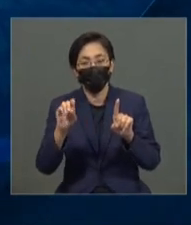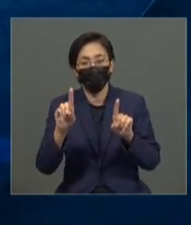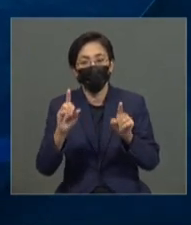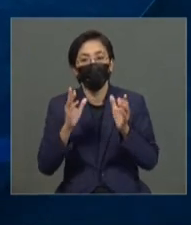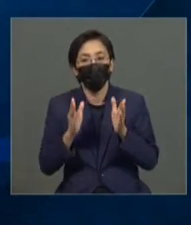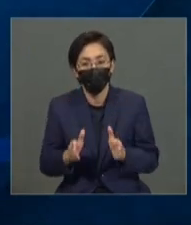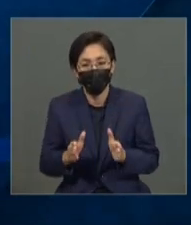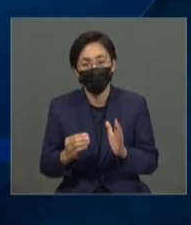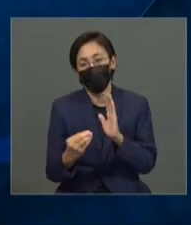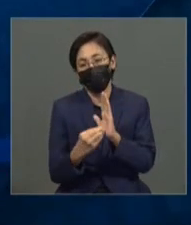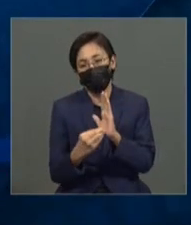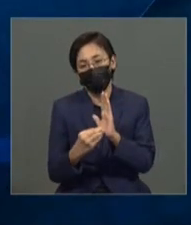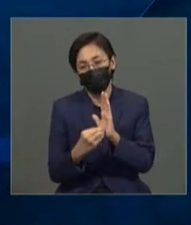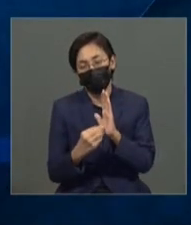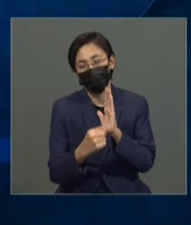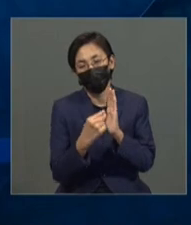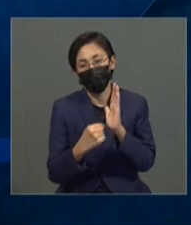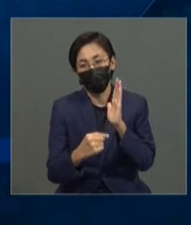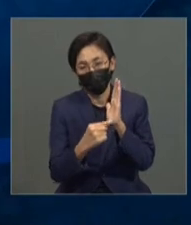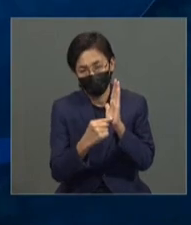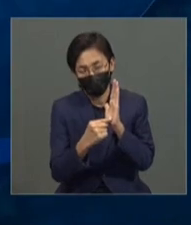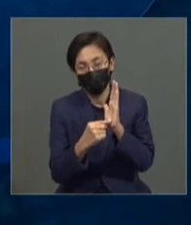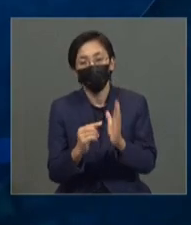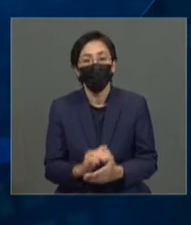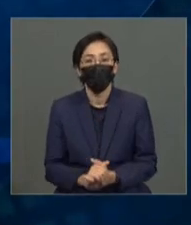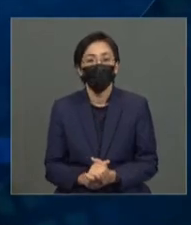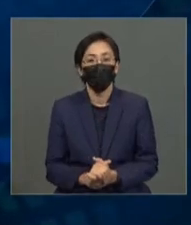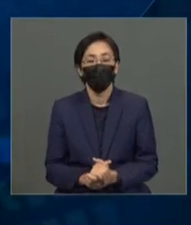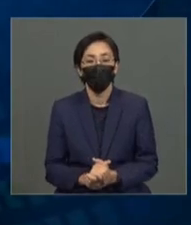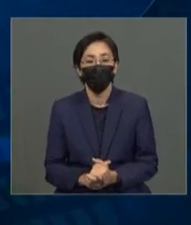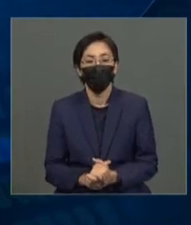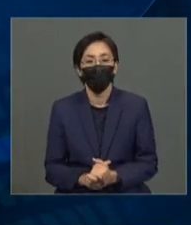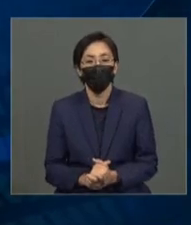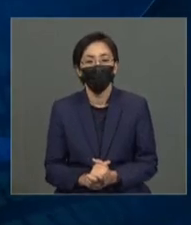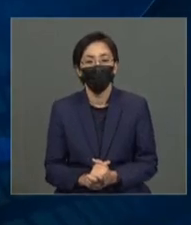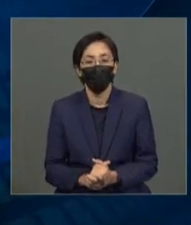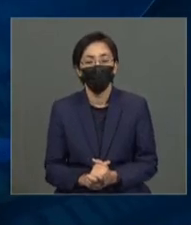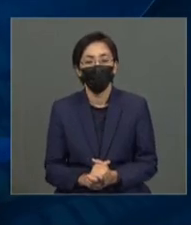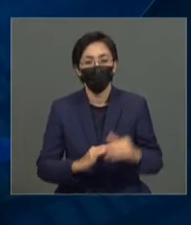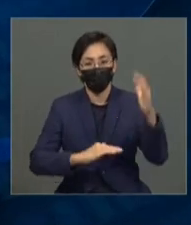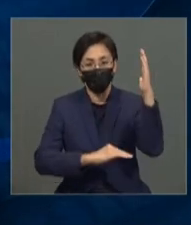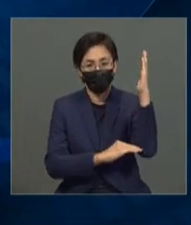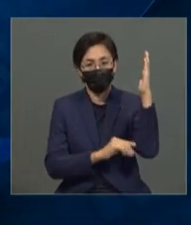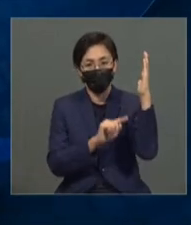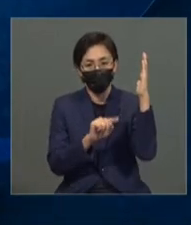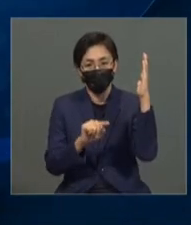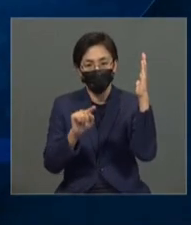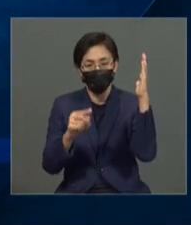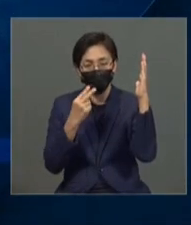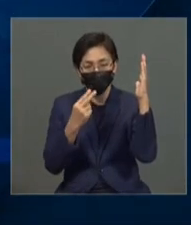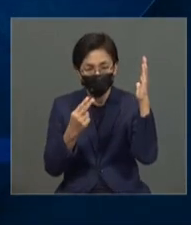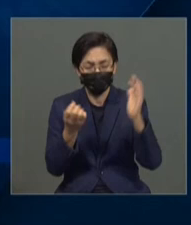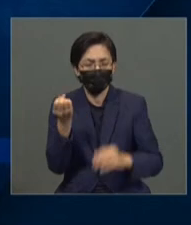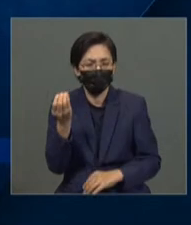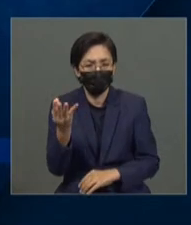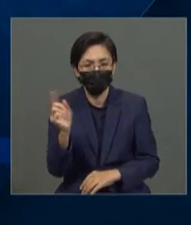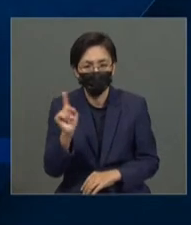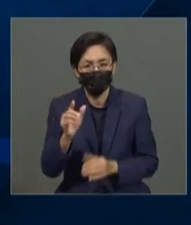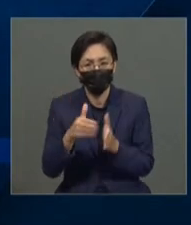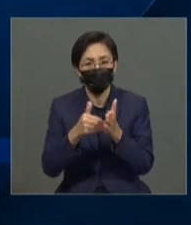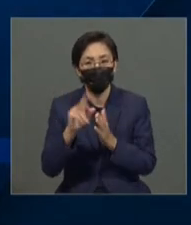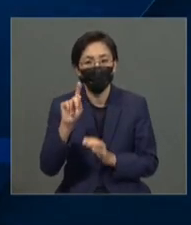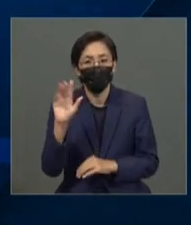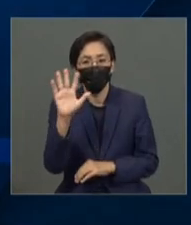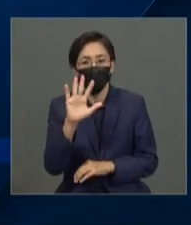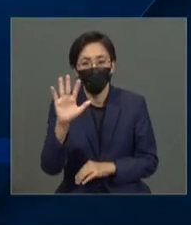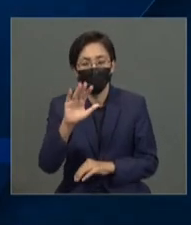14,351 รายของกรุงเทพมหานครและปริมณฑลนะคะตรงนี้จะเห็นว่าส่วนใหญ่ของผู้ติดเชื้อสีเขียว